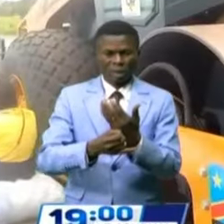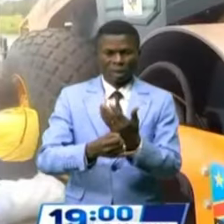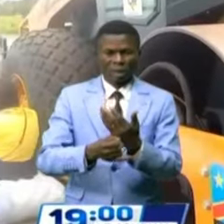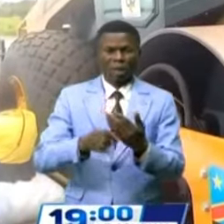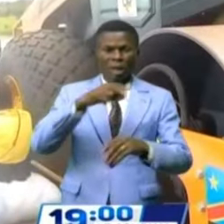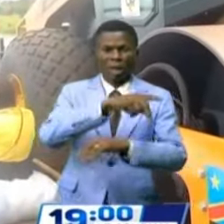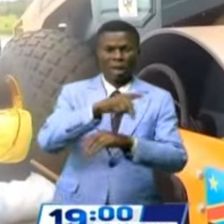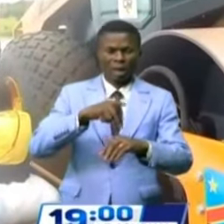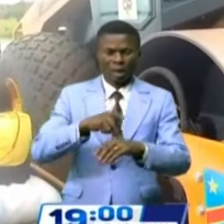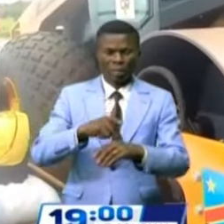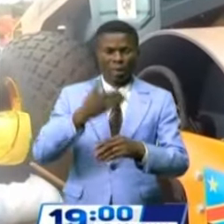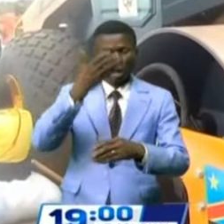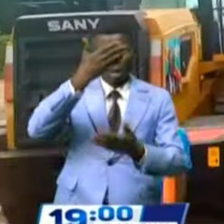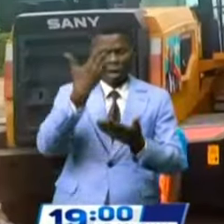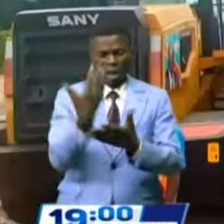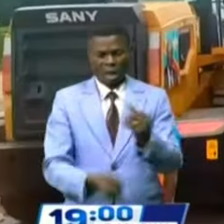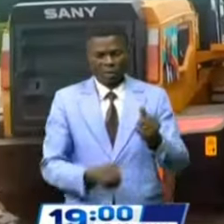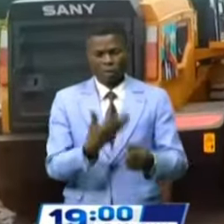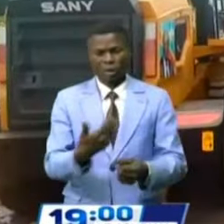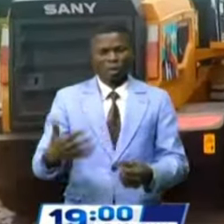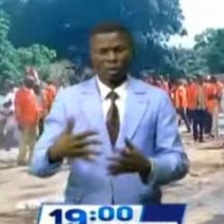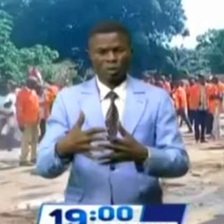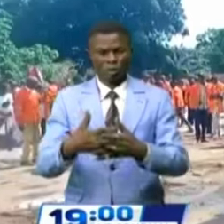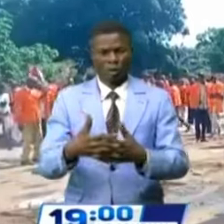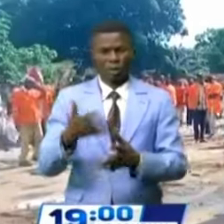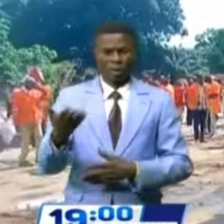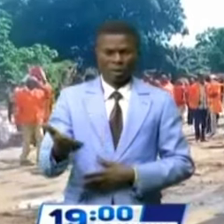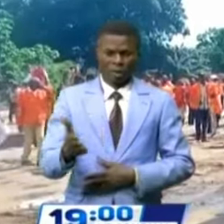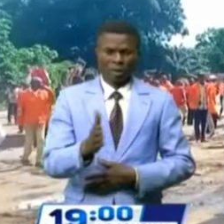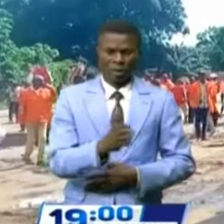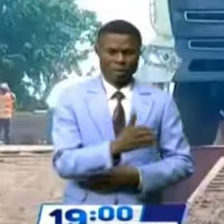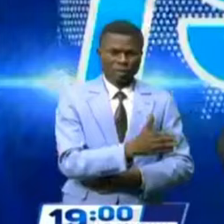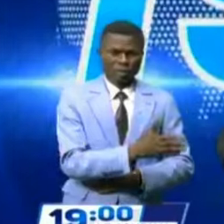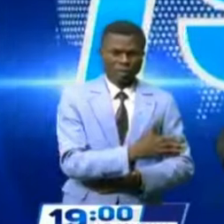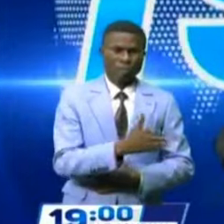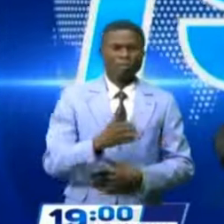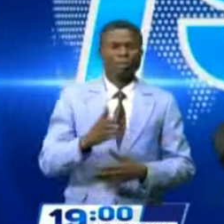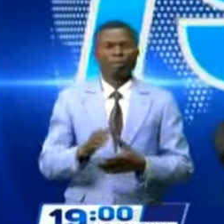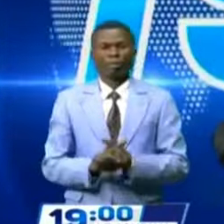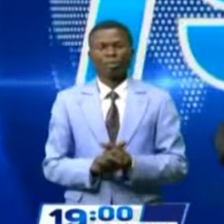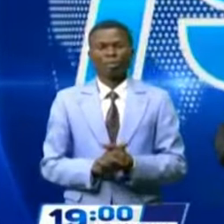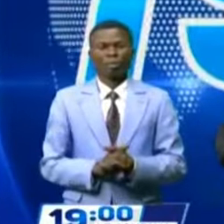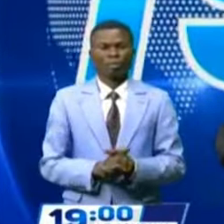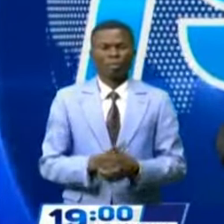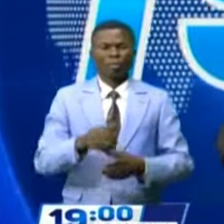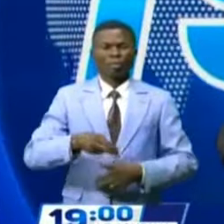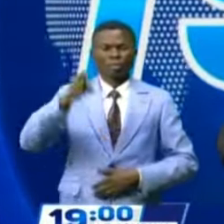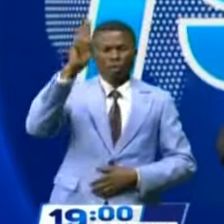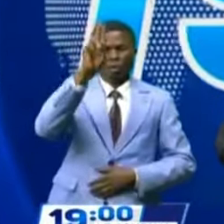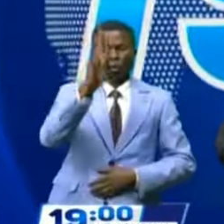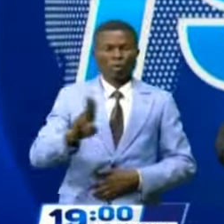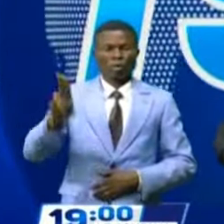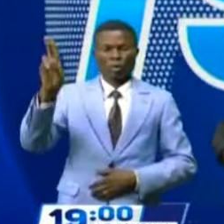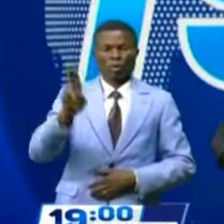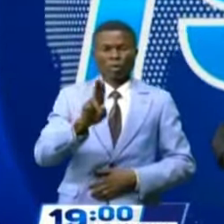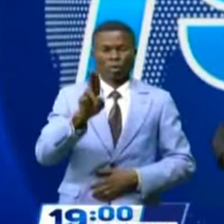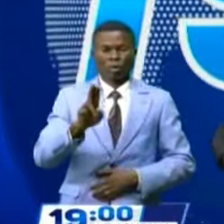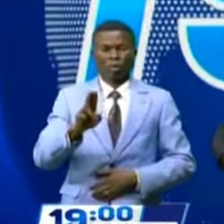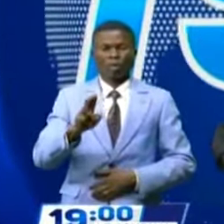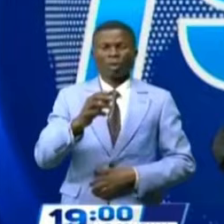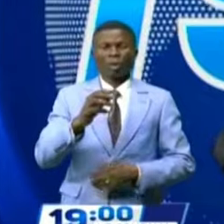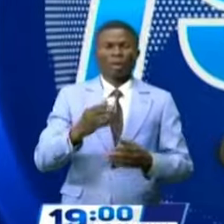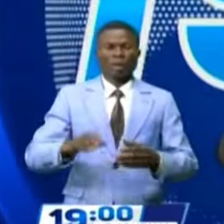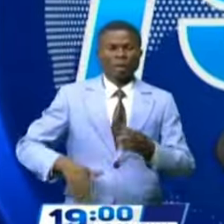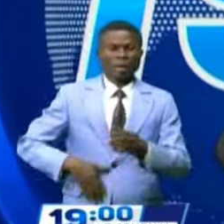la période de carence des matériels vécus dans cette partie du pays. Dans le Haut-Touélé, le prêtre